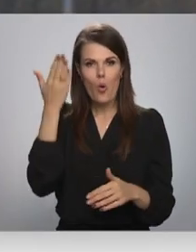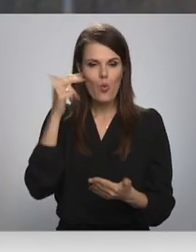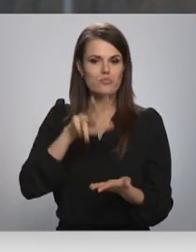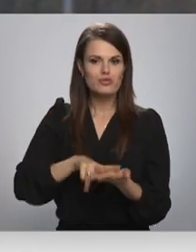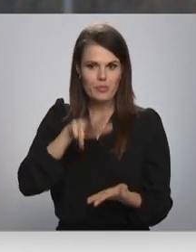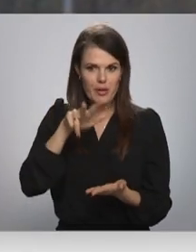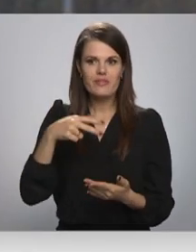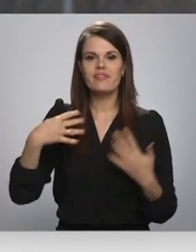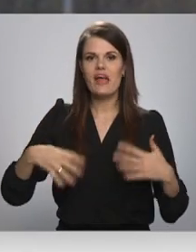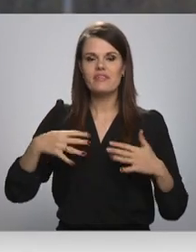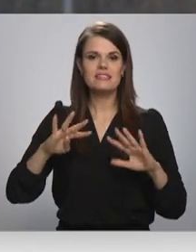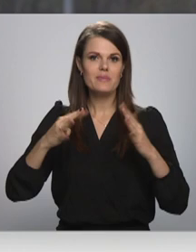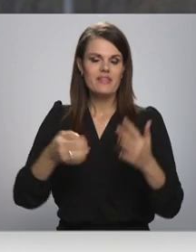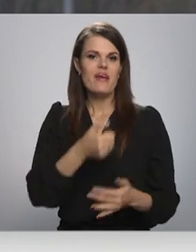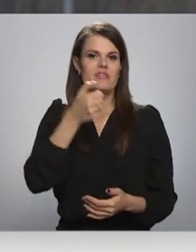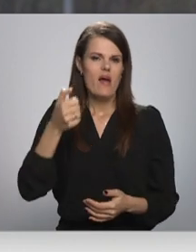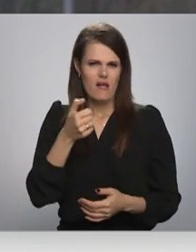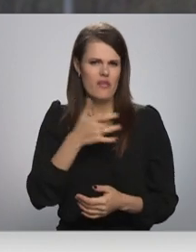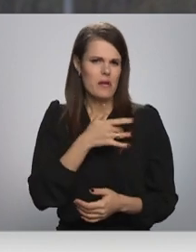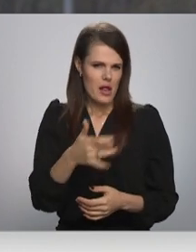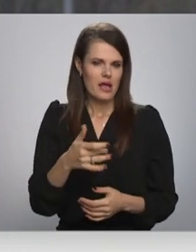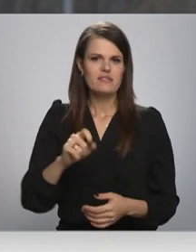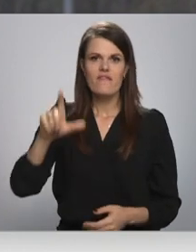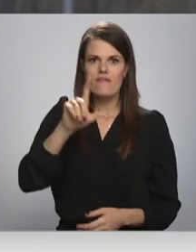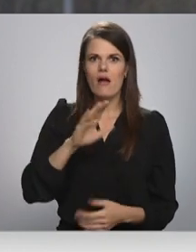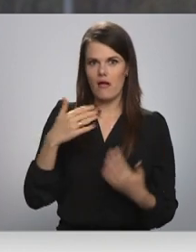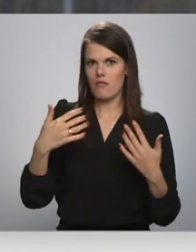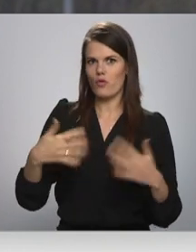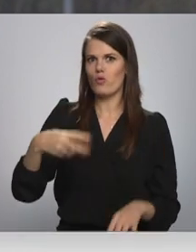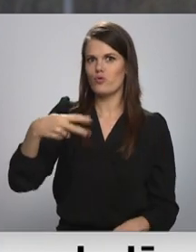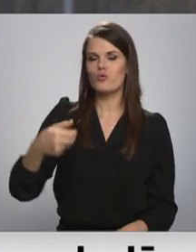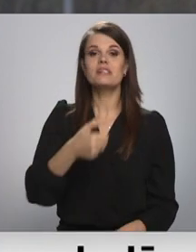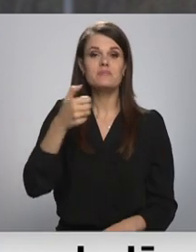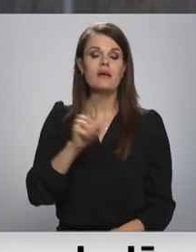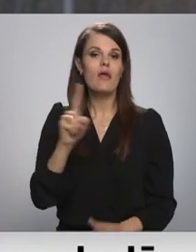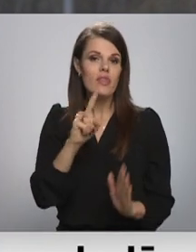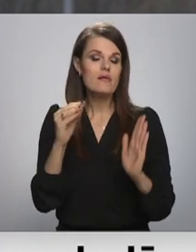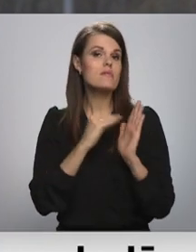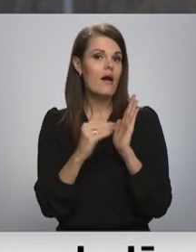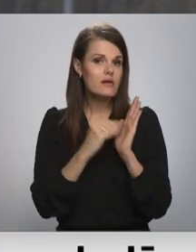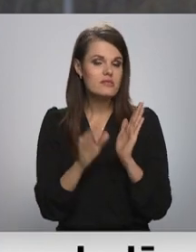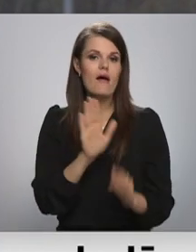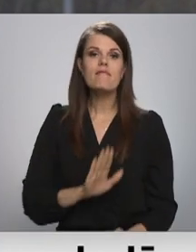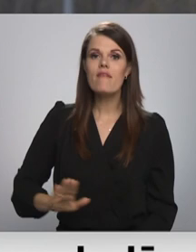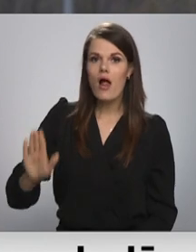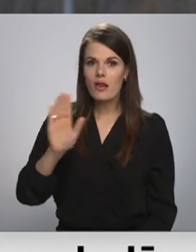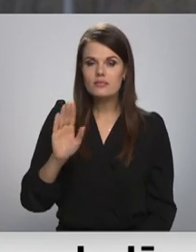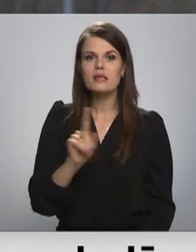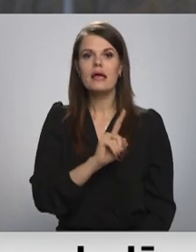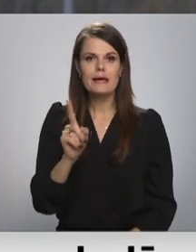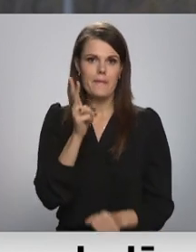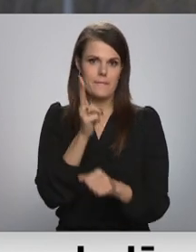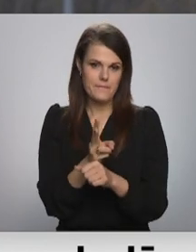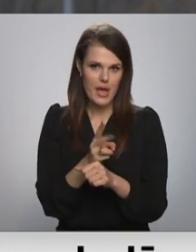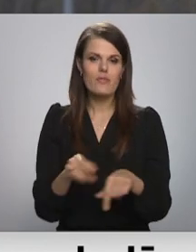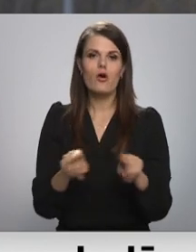pieņemšanas 99. Gadā, ja nezamodos, tad vairāk kā 20 gadus ir rakstīts, ka valstei ir pienākums, to